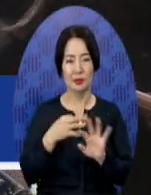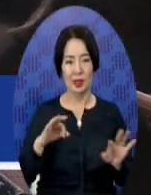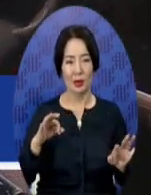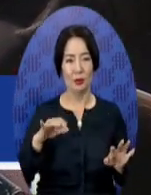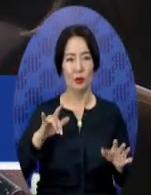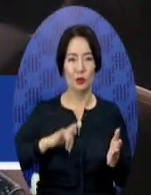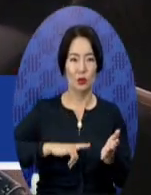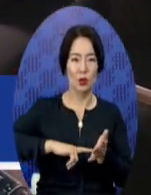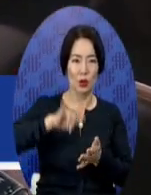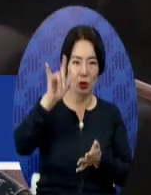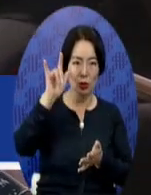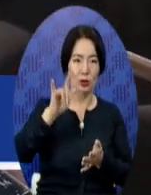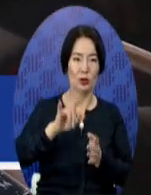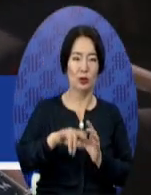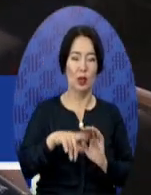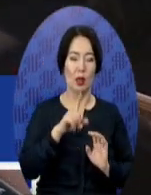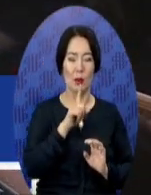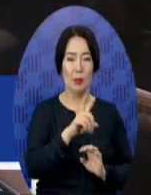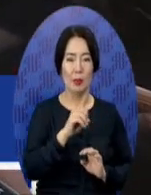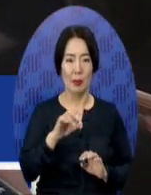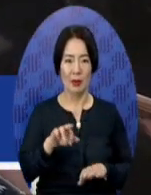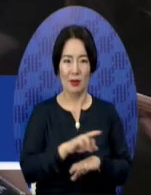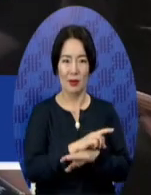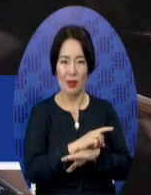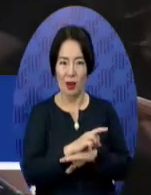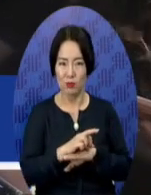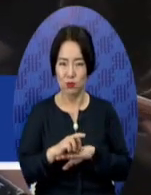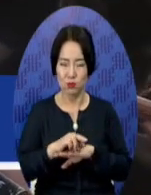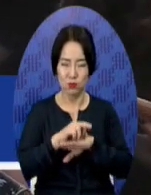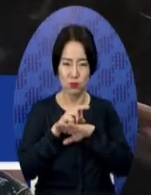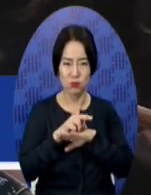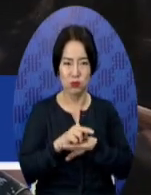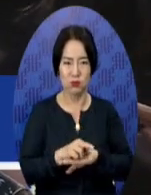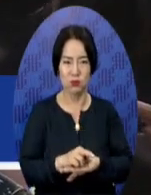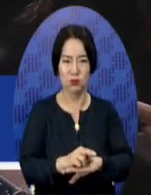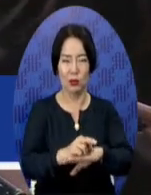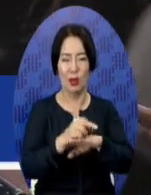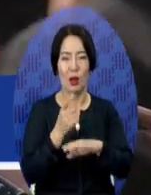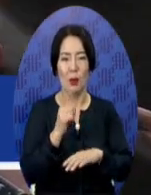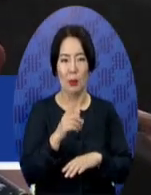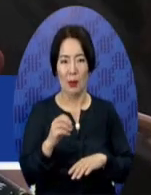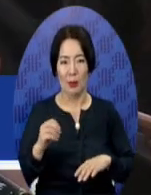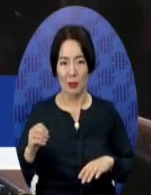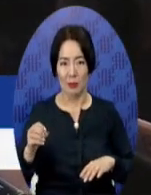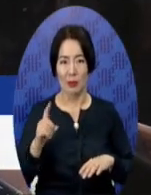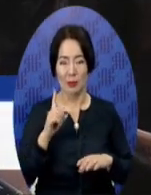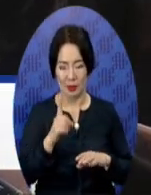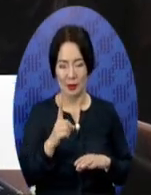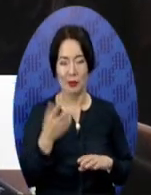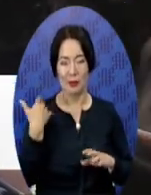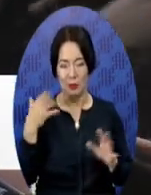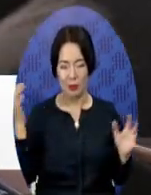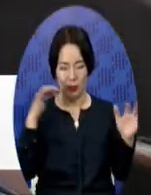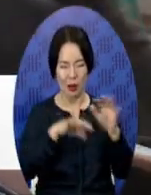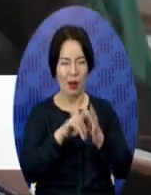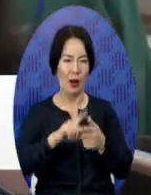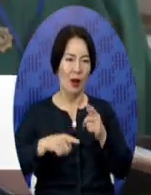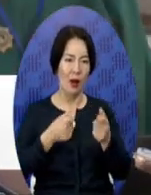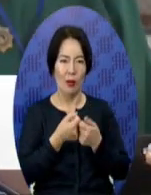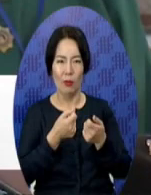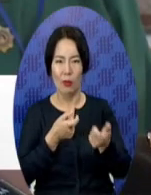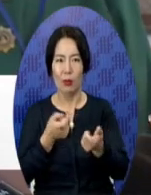гаруй онгоц за 1000 гаруй танк буюу хуягт машин ингээд оролцсон. За ямар нэгэн байдлаар